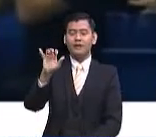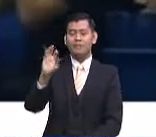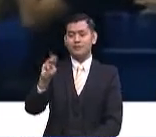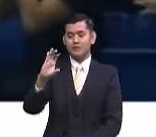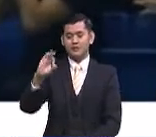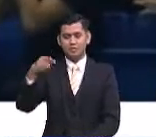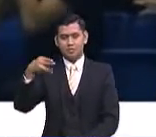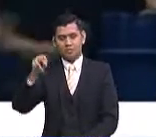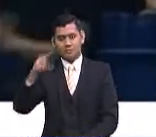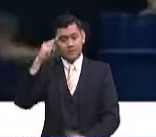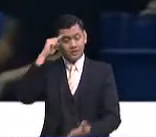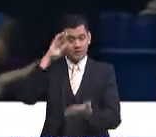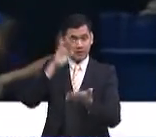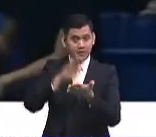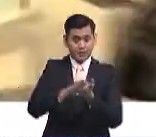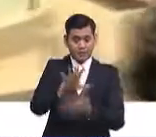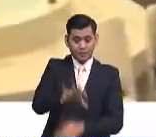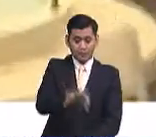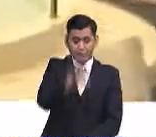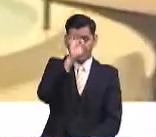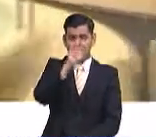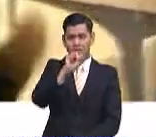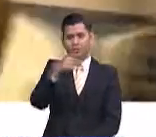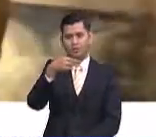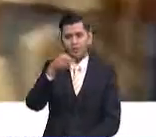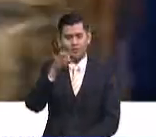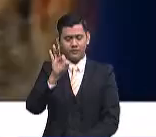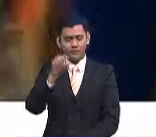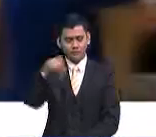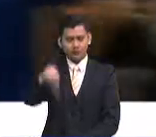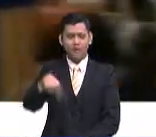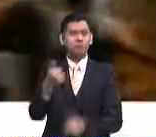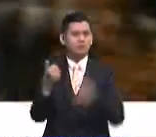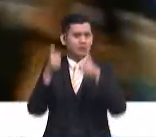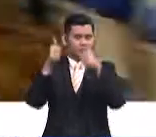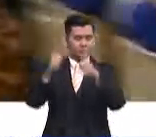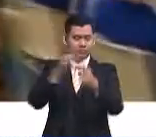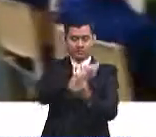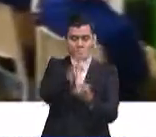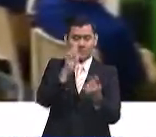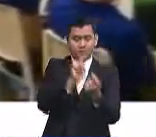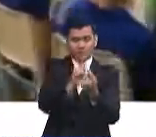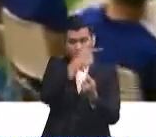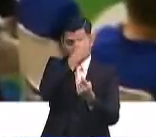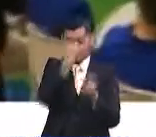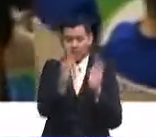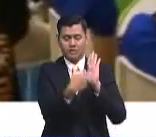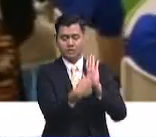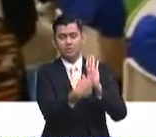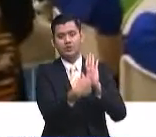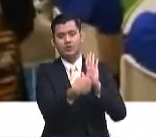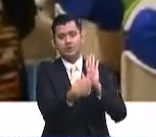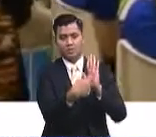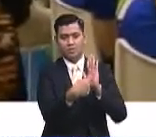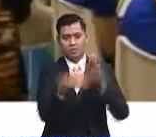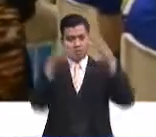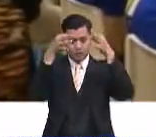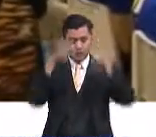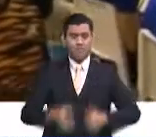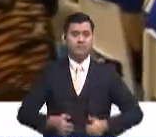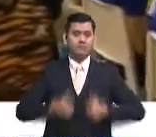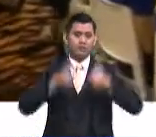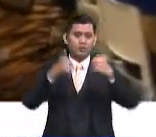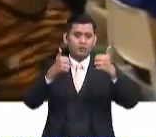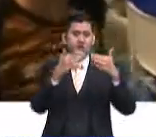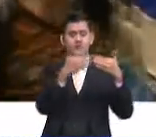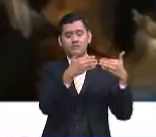pemilihan Syafiq untuk ke kejohanan terakhir itu sangat tepat berdasarkan prestasi konsisten sepanjang tahun